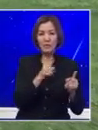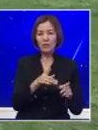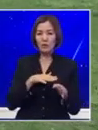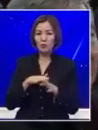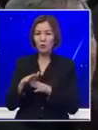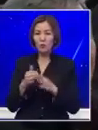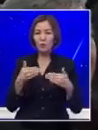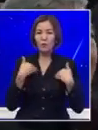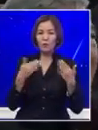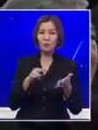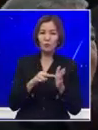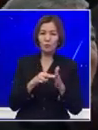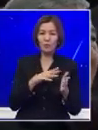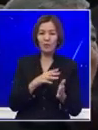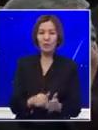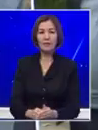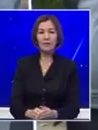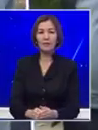толығымен көрсету жоспарланыпты.